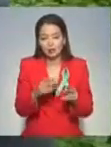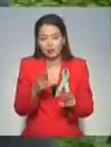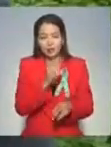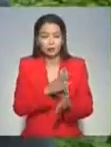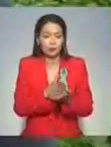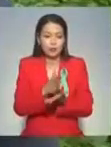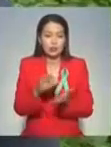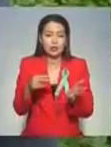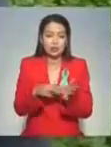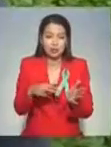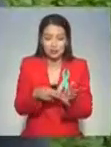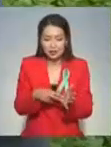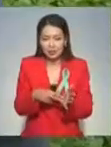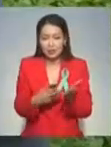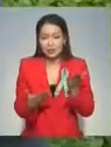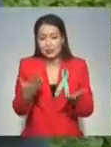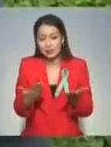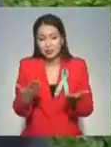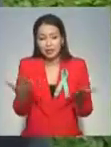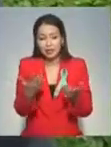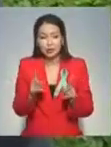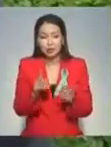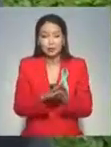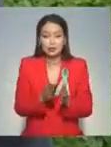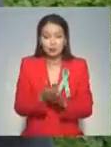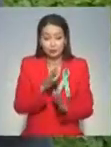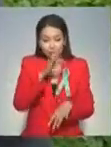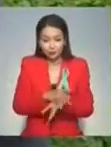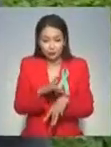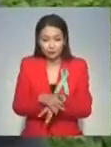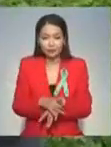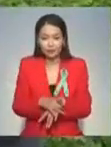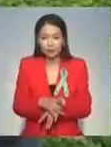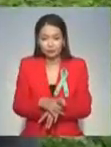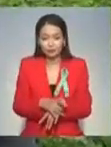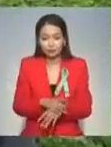цен. Если мы такие ситуации или там выявляем, мы, соответственно,